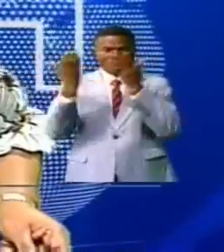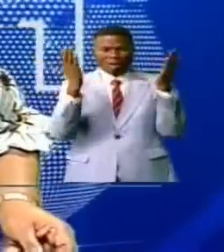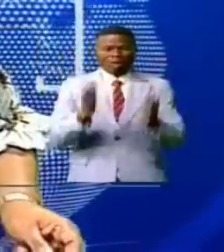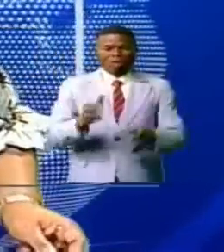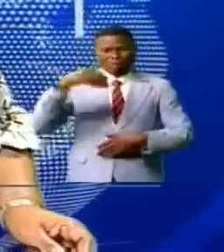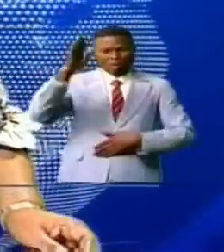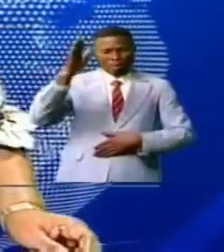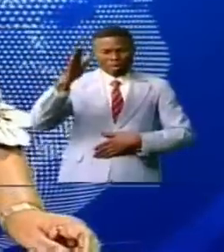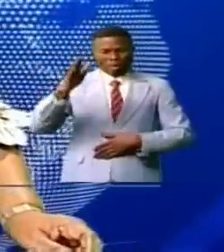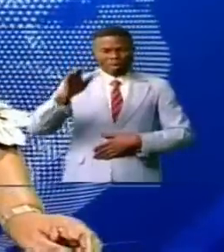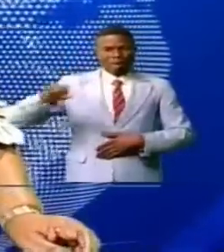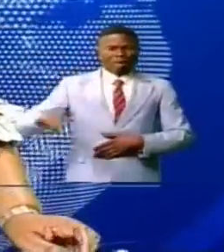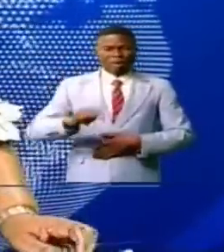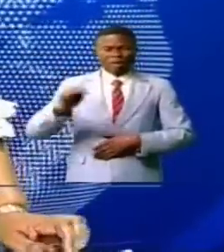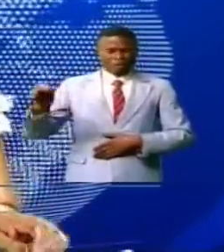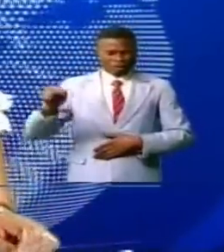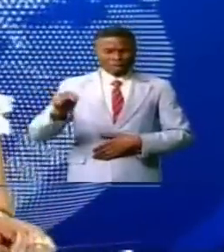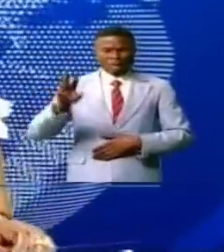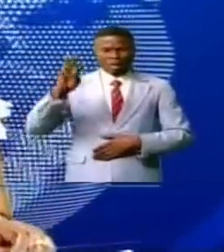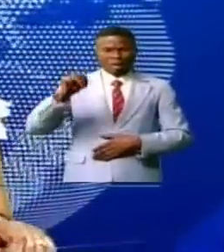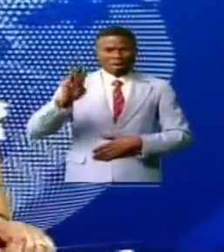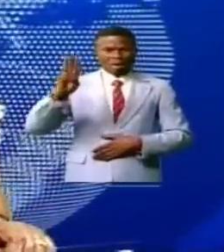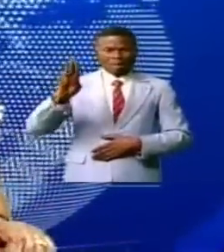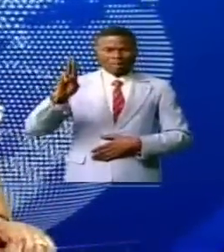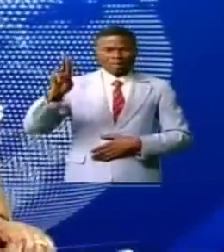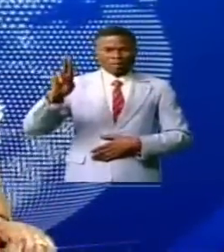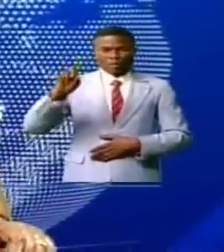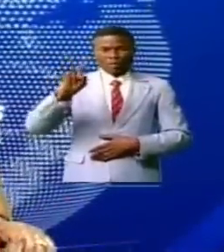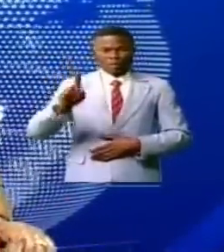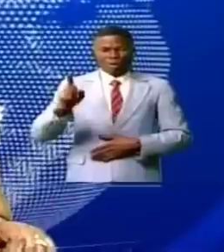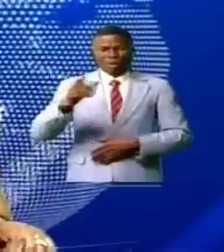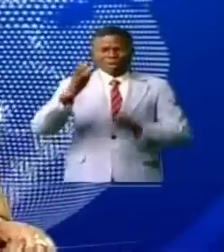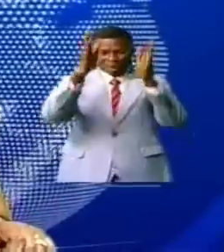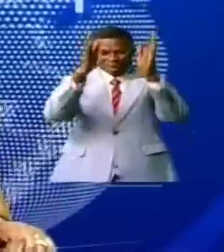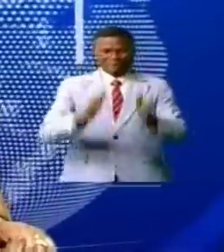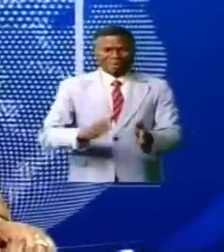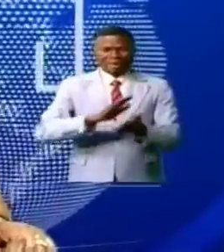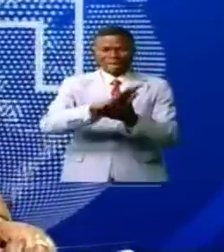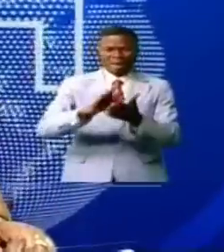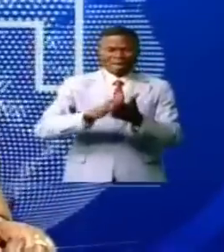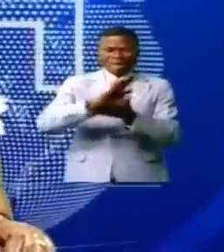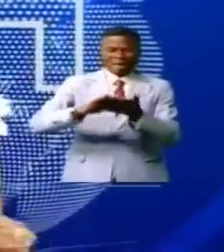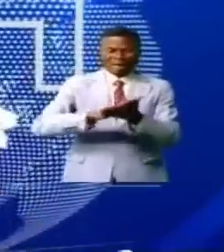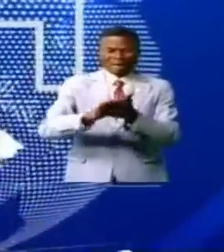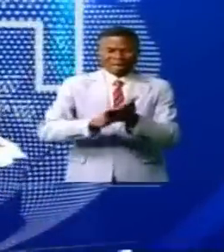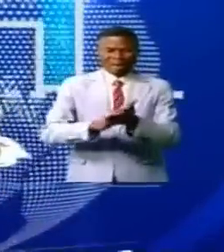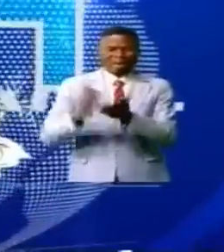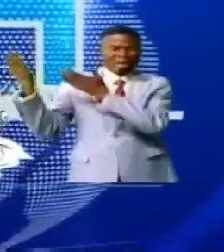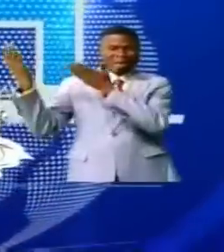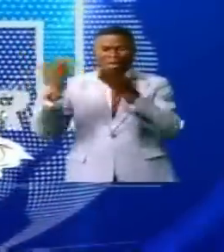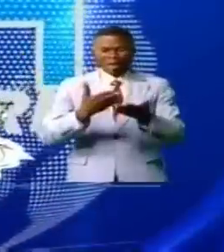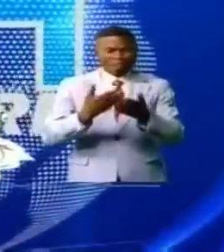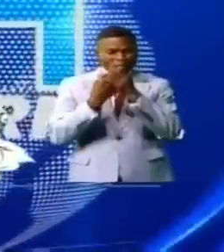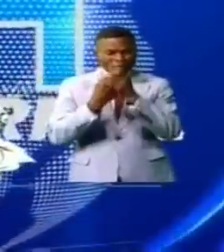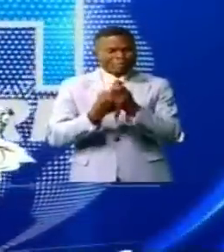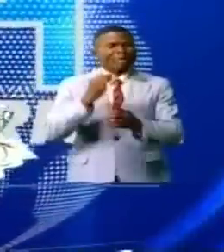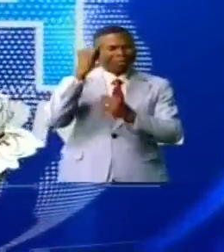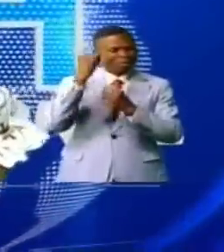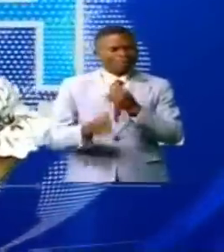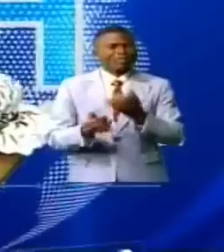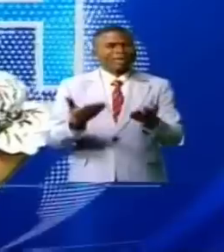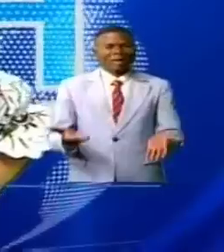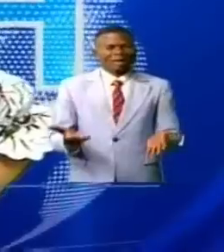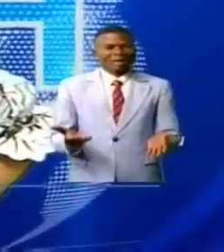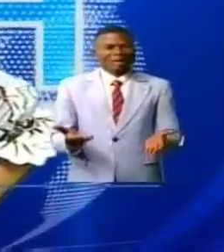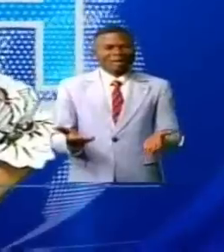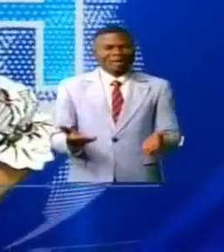Commerce extérieur, Jean-Lucien Boussa. Des sacs d'emballage, des ciments importés en République démocratique du Congo vivent certainement leurs derniers